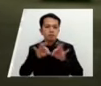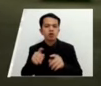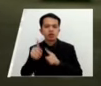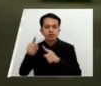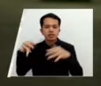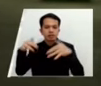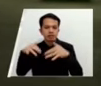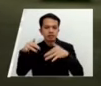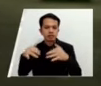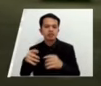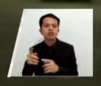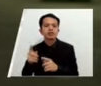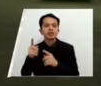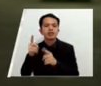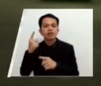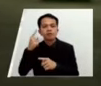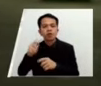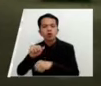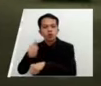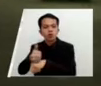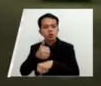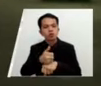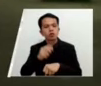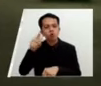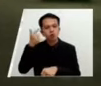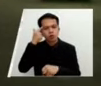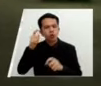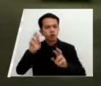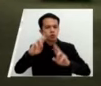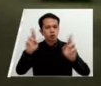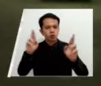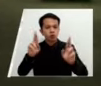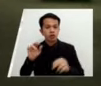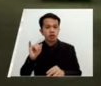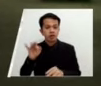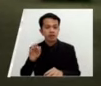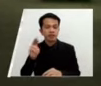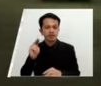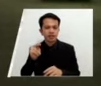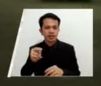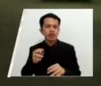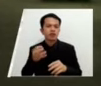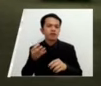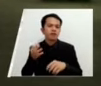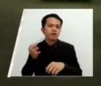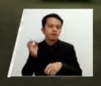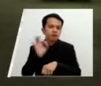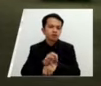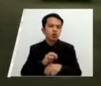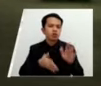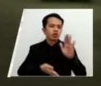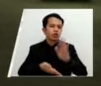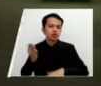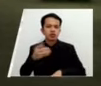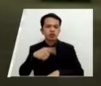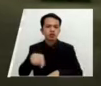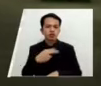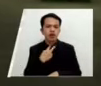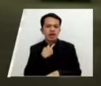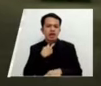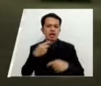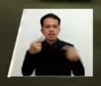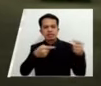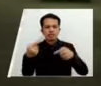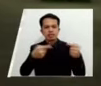ang mga ahensya ng pamahalaan na maghanda sakaling kailanganing sapilitang ilikas ang mga kababayan nating naiipit sa kaguluhan sa Middle